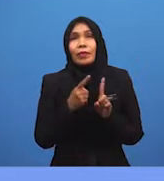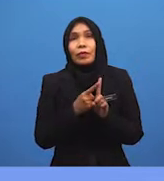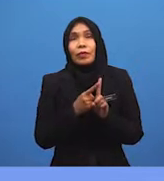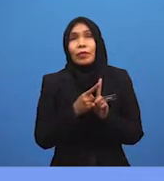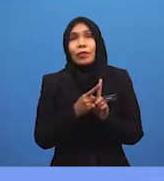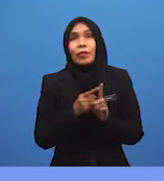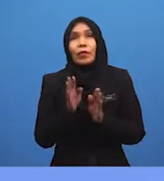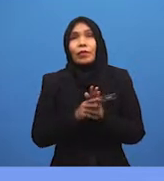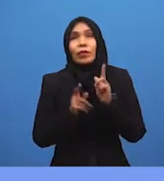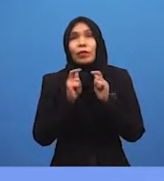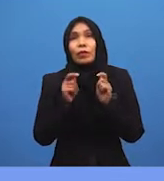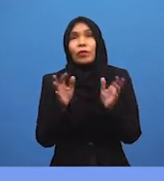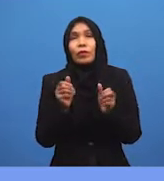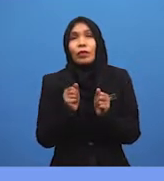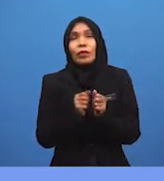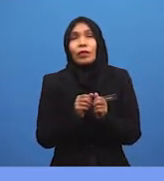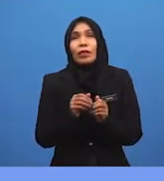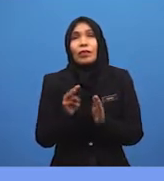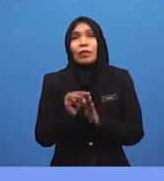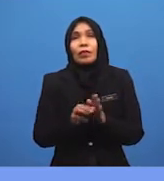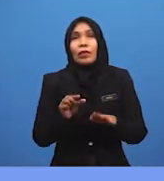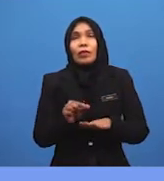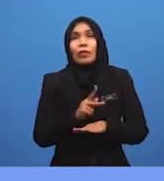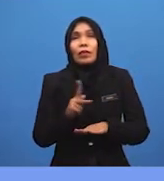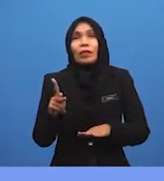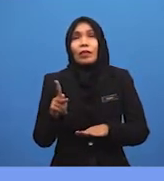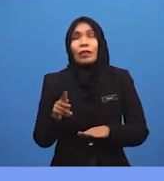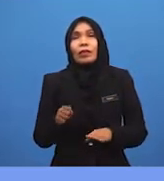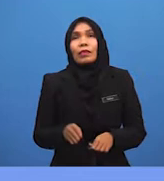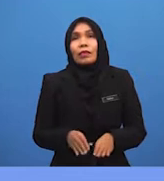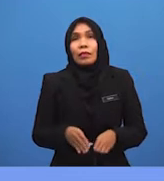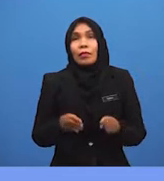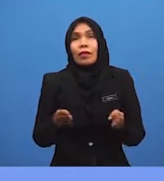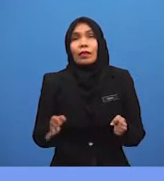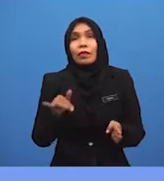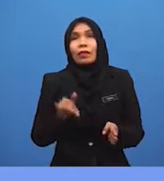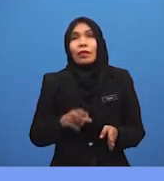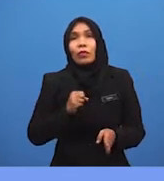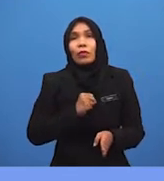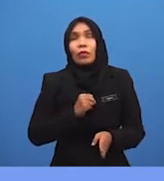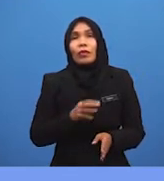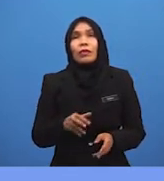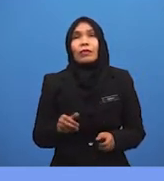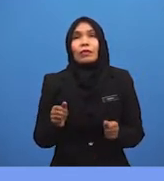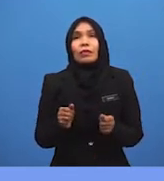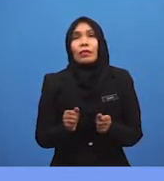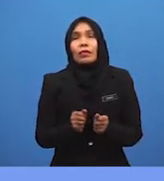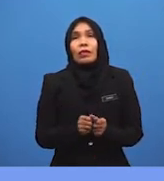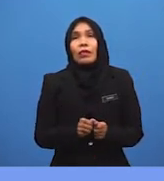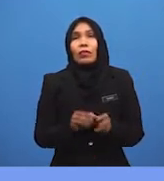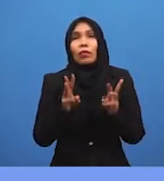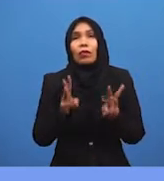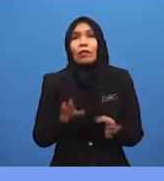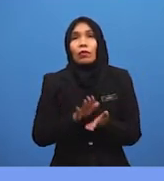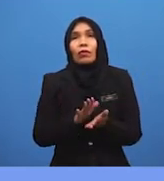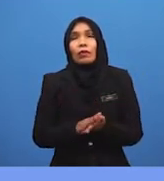1. Bertutur dengan menggunakan bahasa yang sopan dengan warga sekolah. 2.